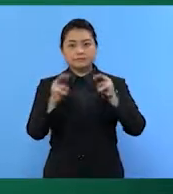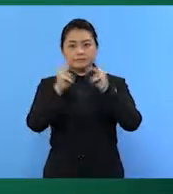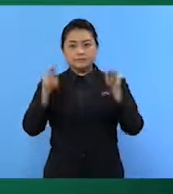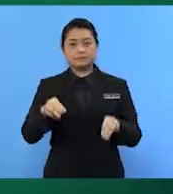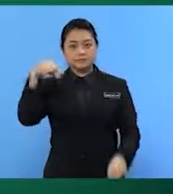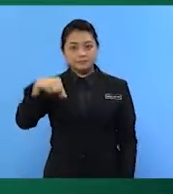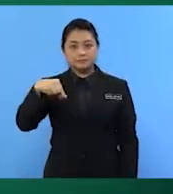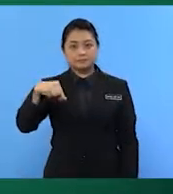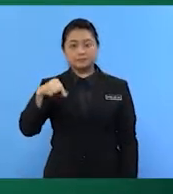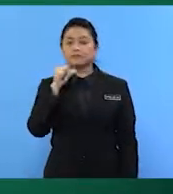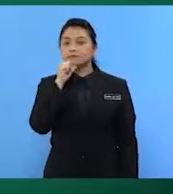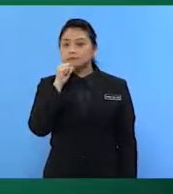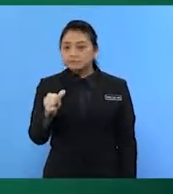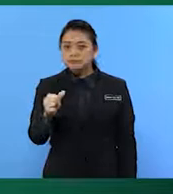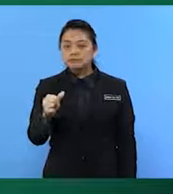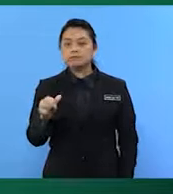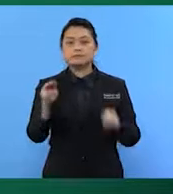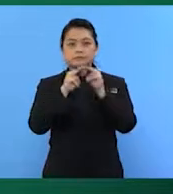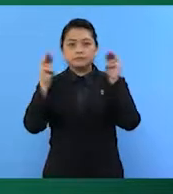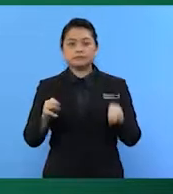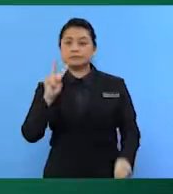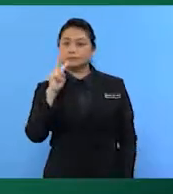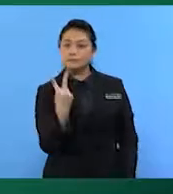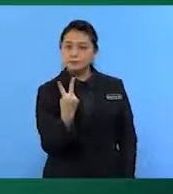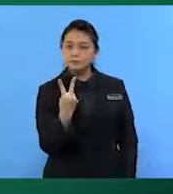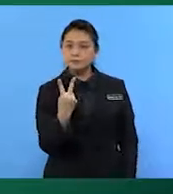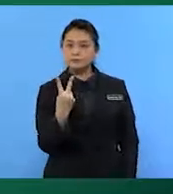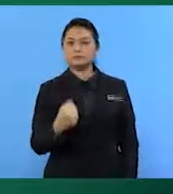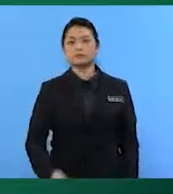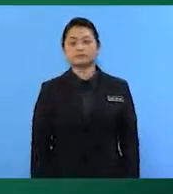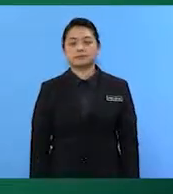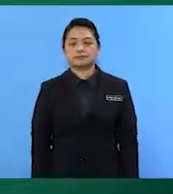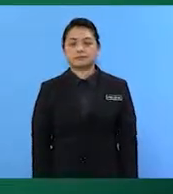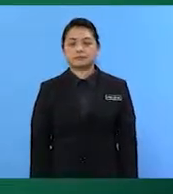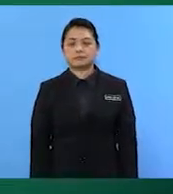matriks Q bukan matriks songsang